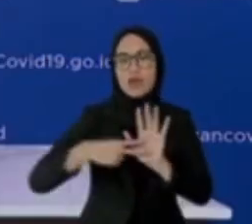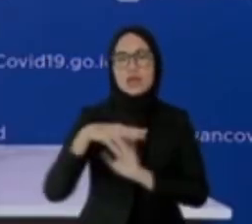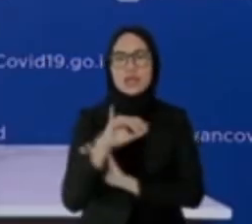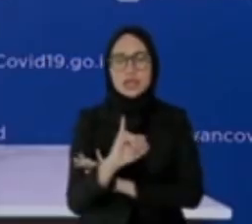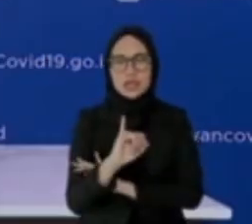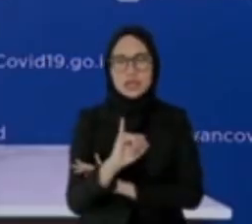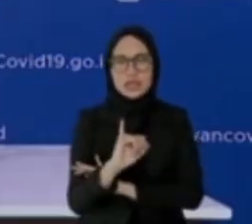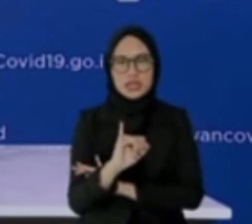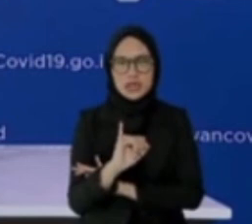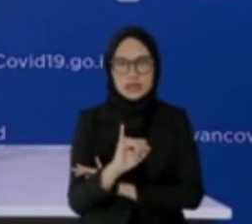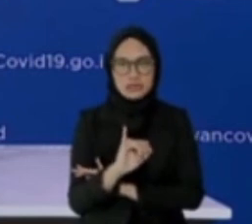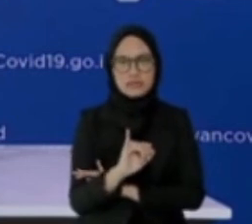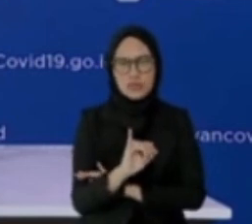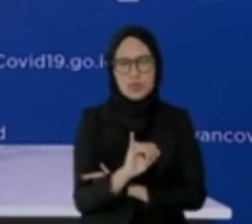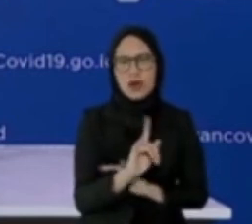Hi Ho